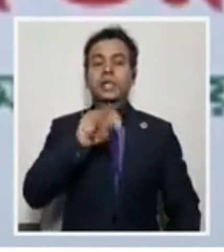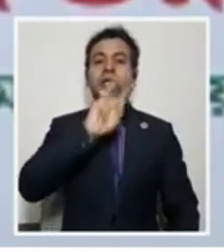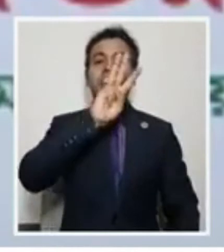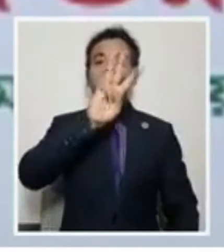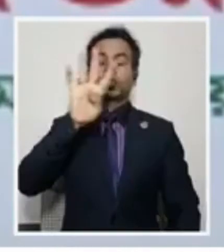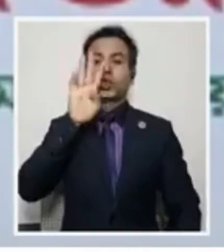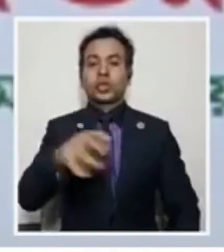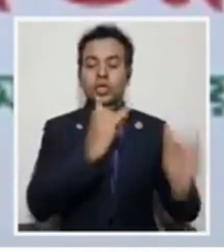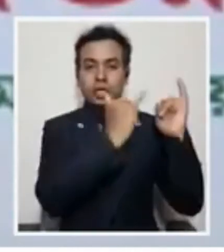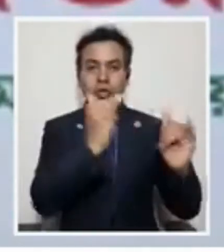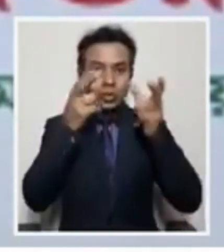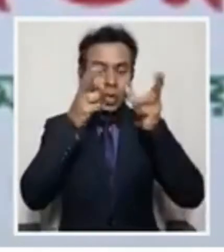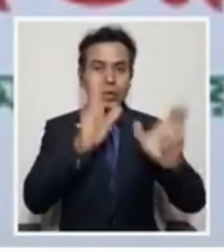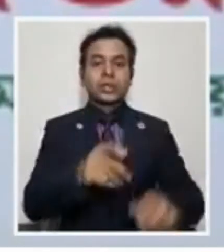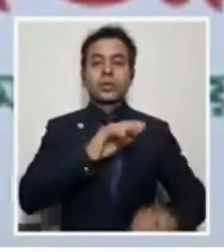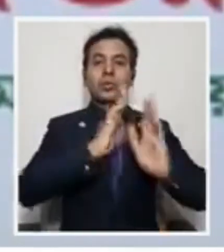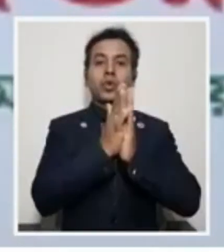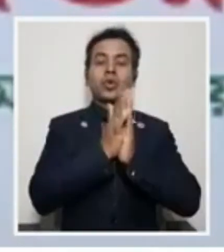ডায়ালাইসিস ইউনিট 106টি।